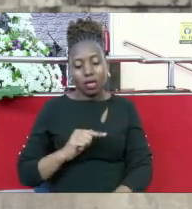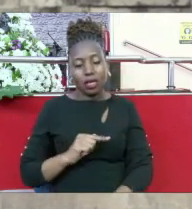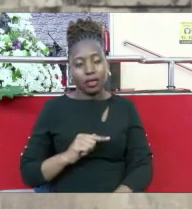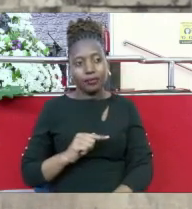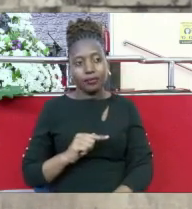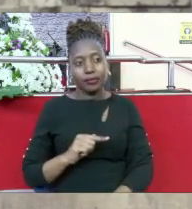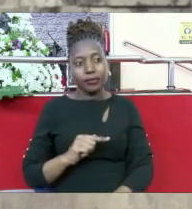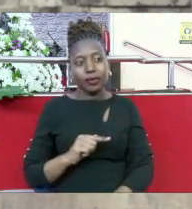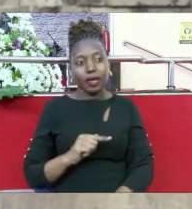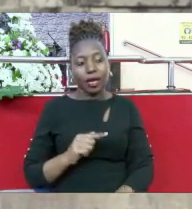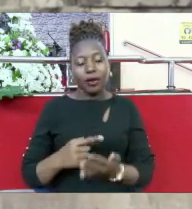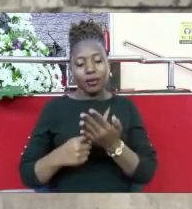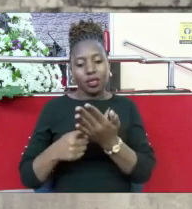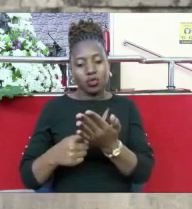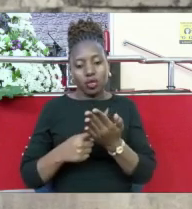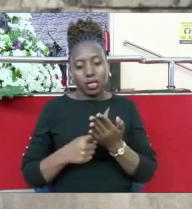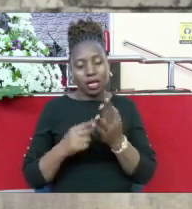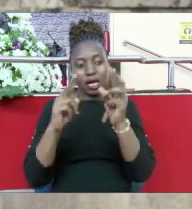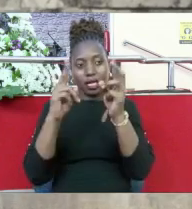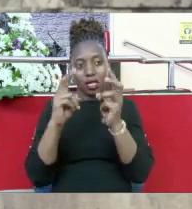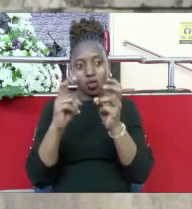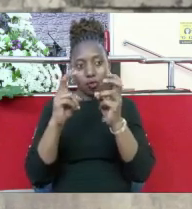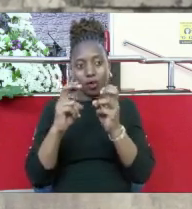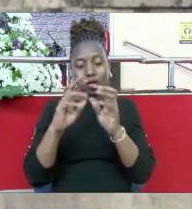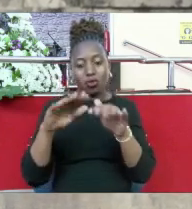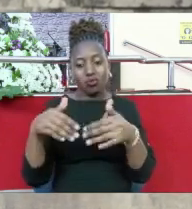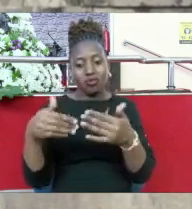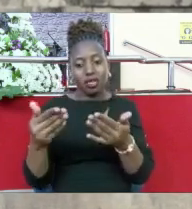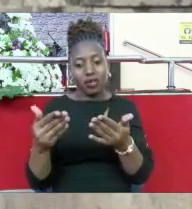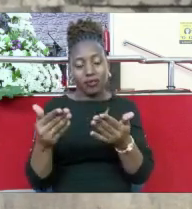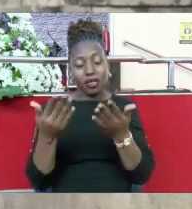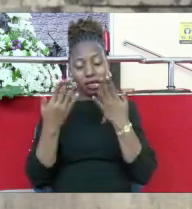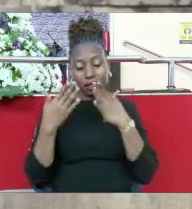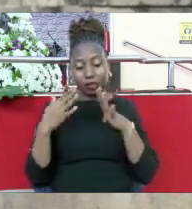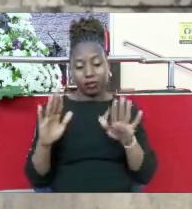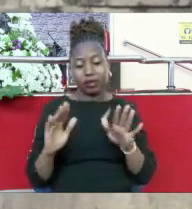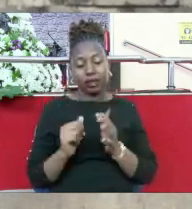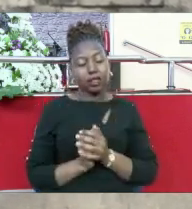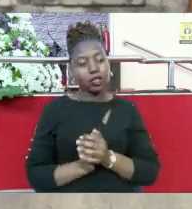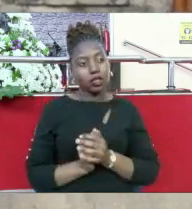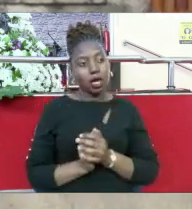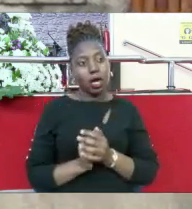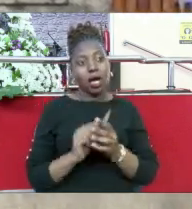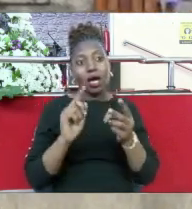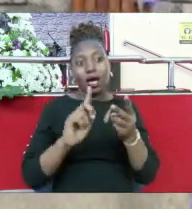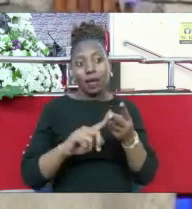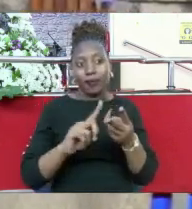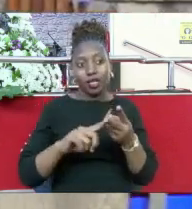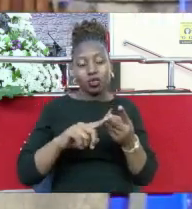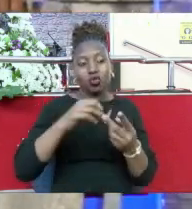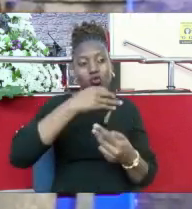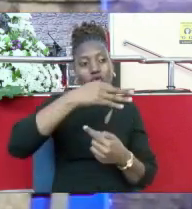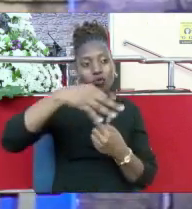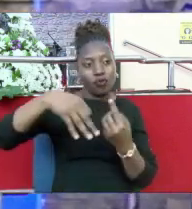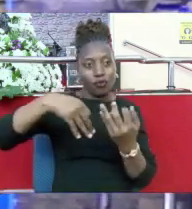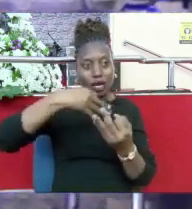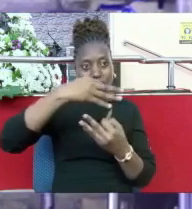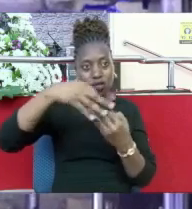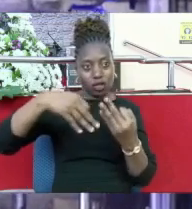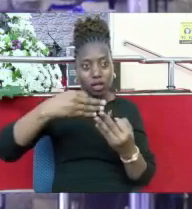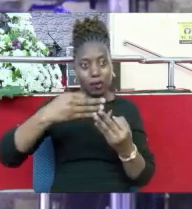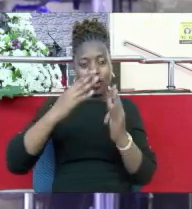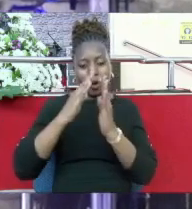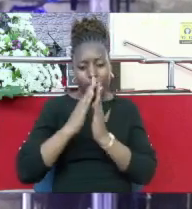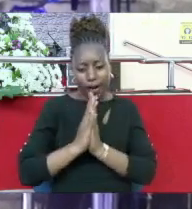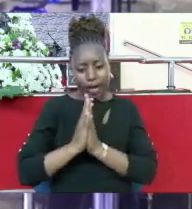Tulikuwa tunachukua hata wakati mwingine wakati wa jioni. We took some time on fellowship, prayer, meditation,